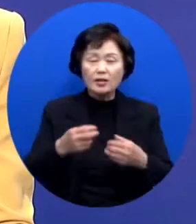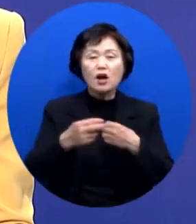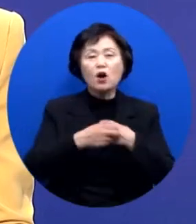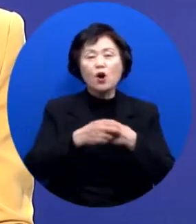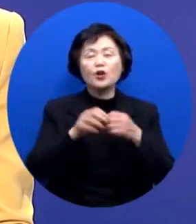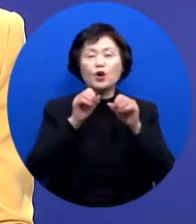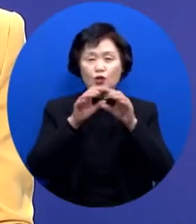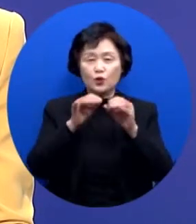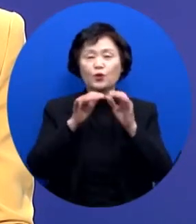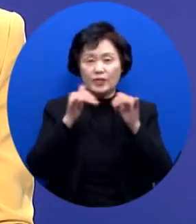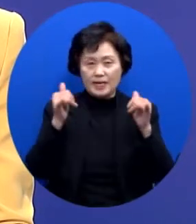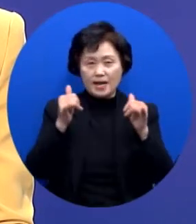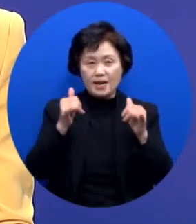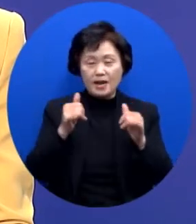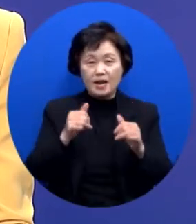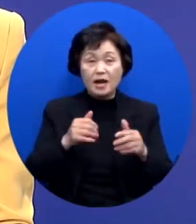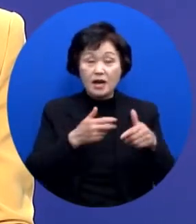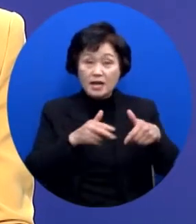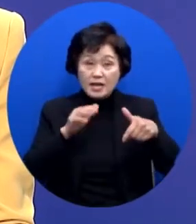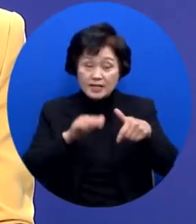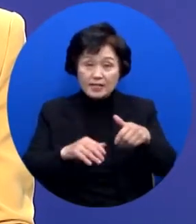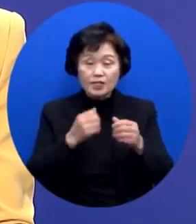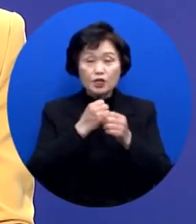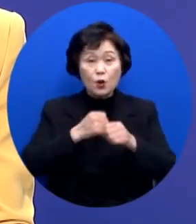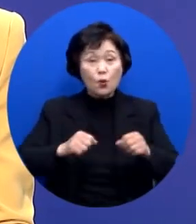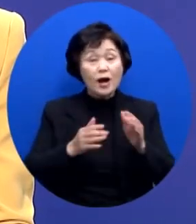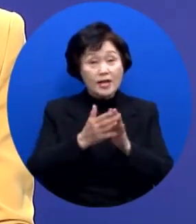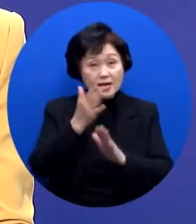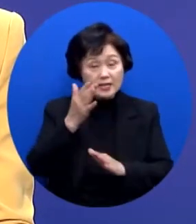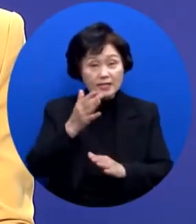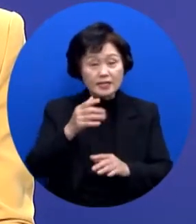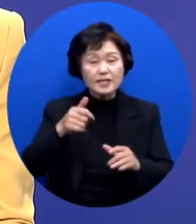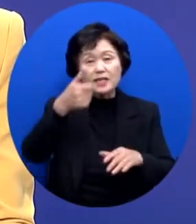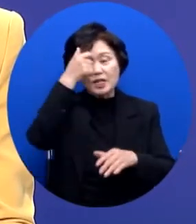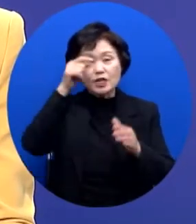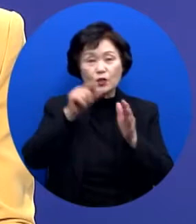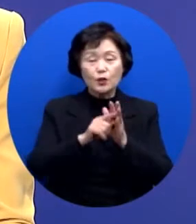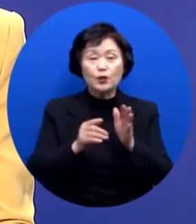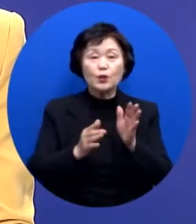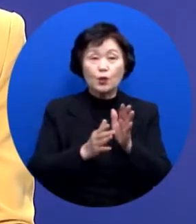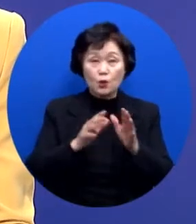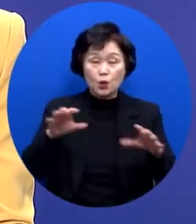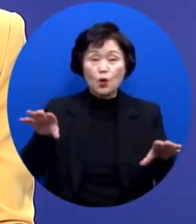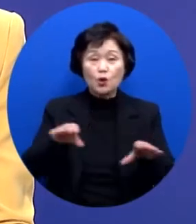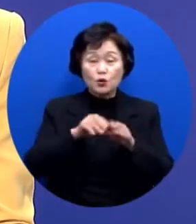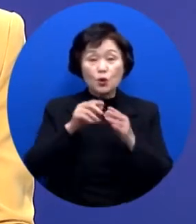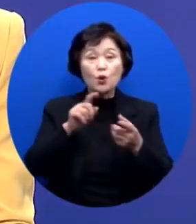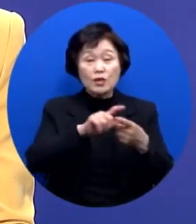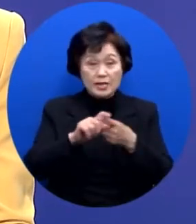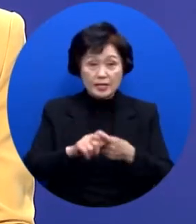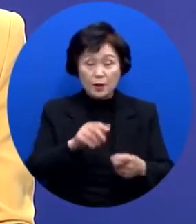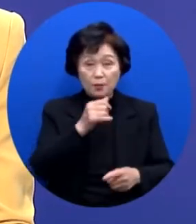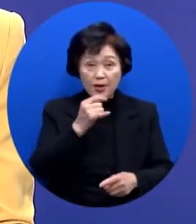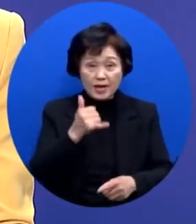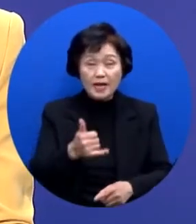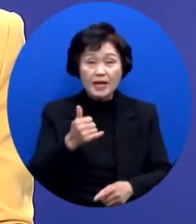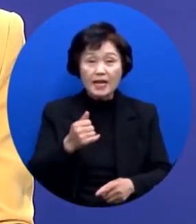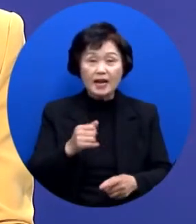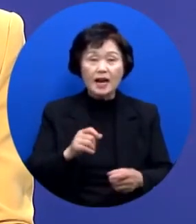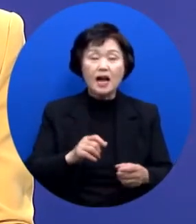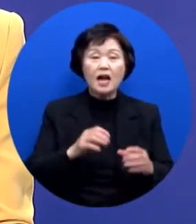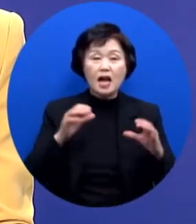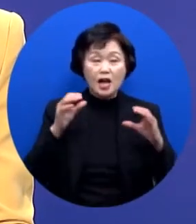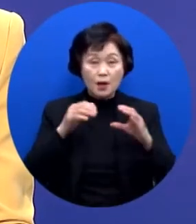인천광역시 기독교 총 연합회 가 의료법인 성수 의류 제단과 mou 를 맺고 목회자들의 건강관리와 함께